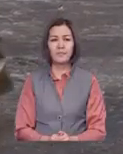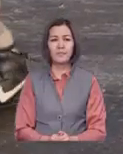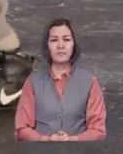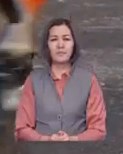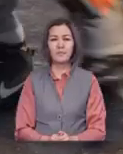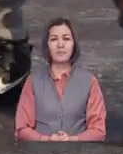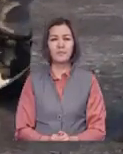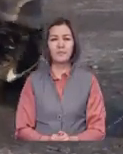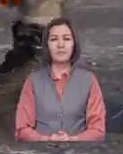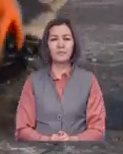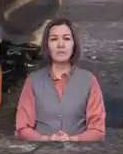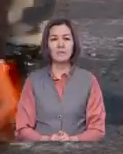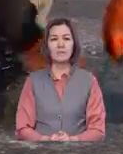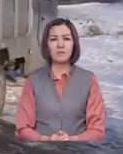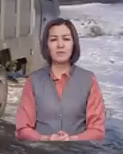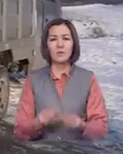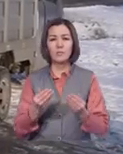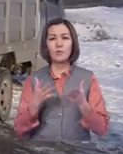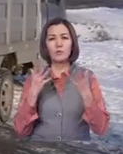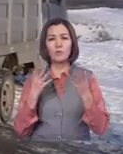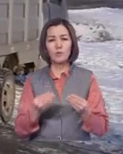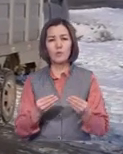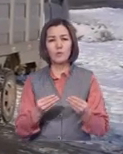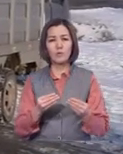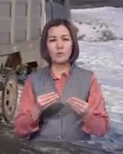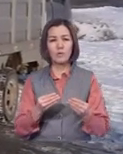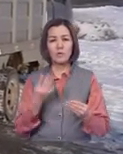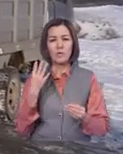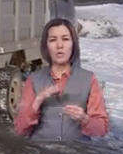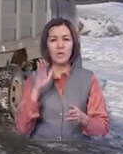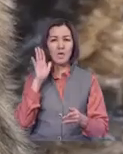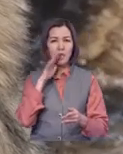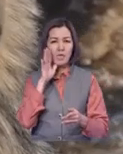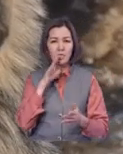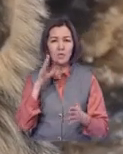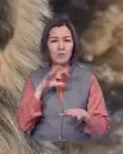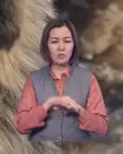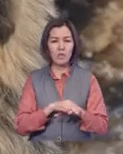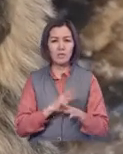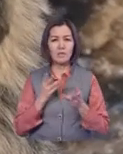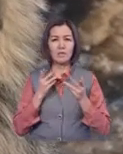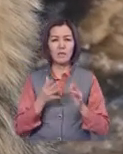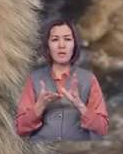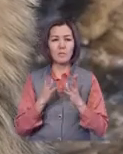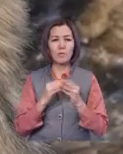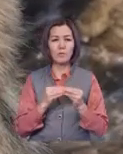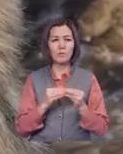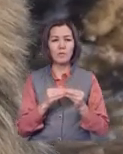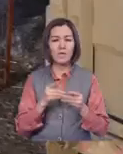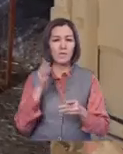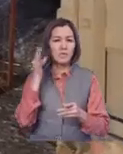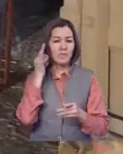Аула тобы бұл жолы да құрқайтпады. Бүгінге құтқарылған ит саны 40-қа таяу. Тегіс тексеріліп жатыр. Талап бойынша егілет, чиптелет,